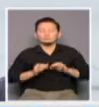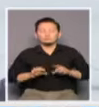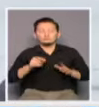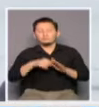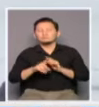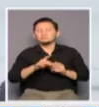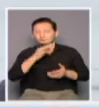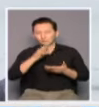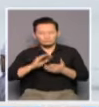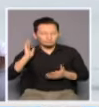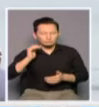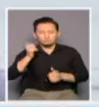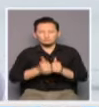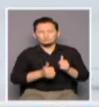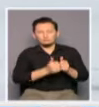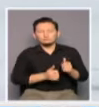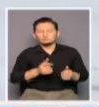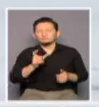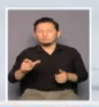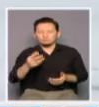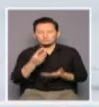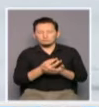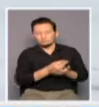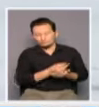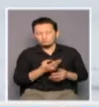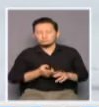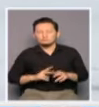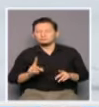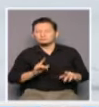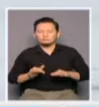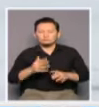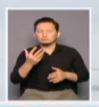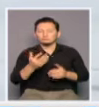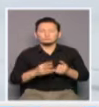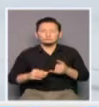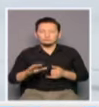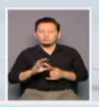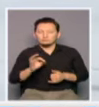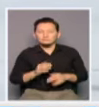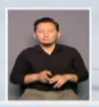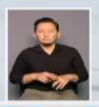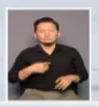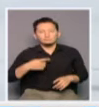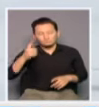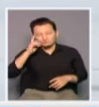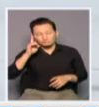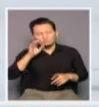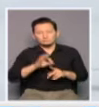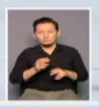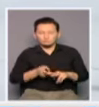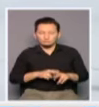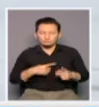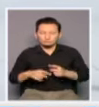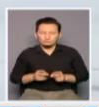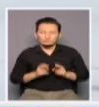подразумевает ответственность каждого, личную ответственность за то, что происходит на твоей земле. Я думаю, что вот цель нашей экспедиции